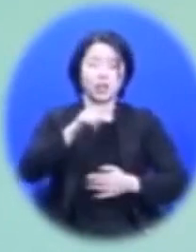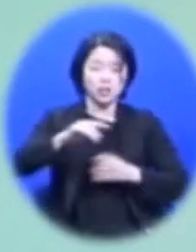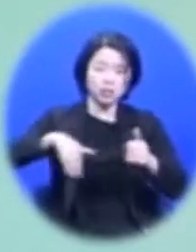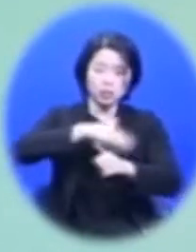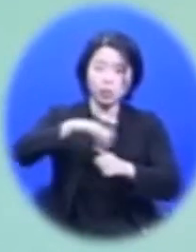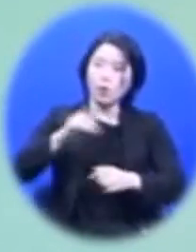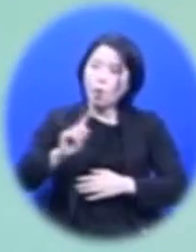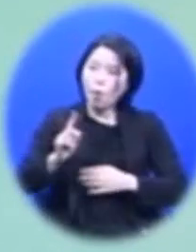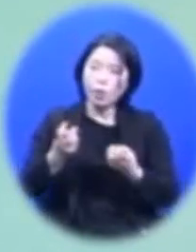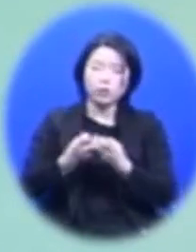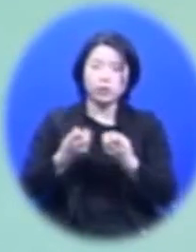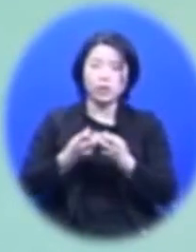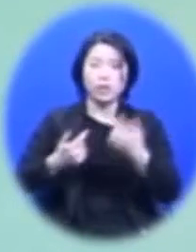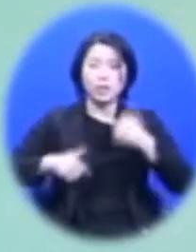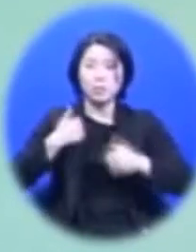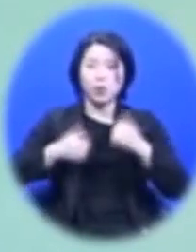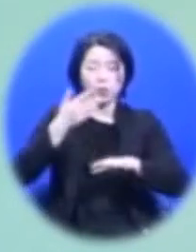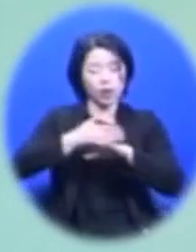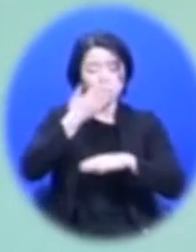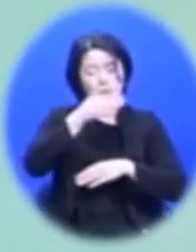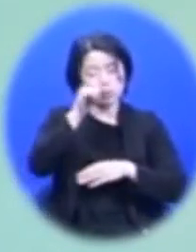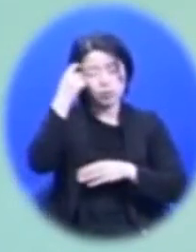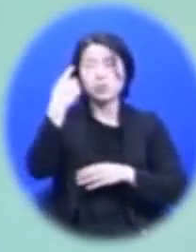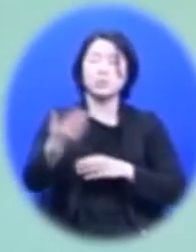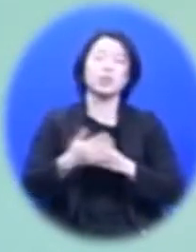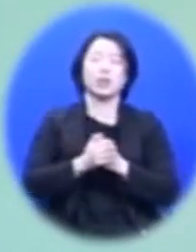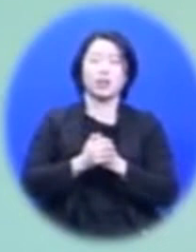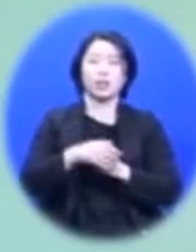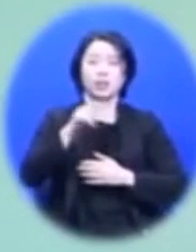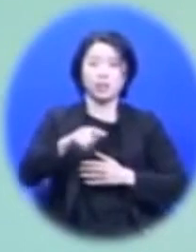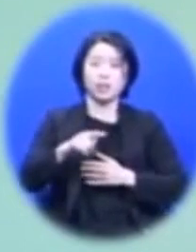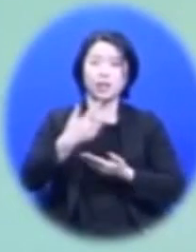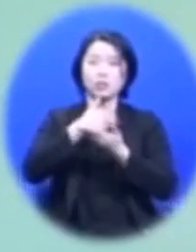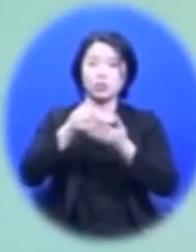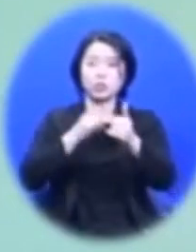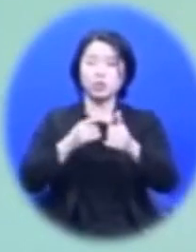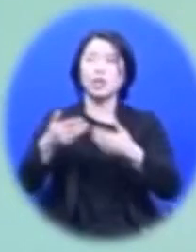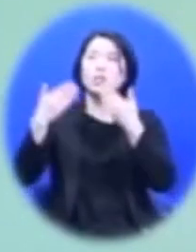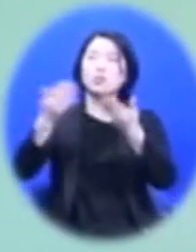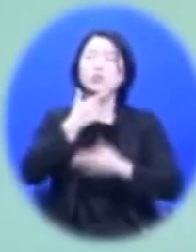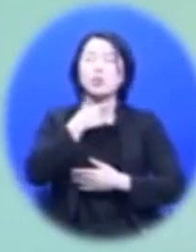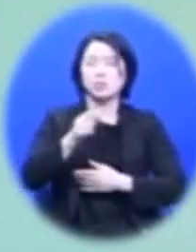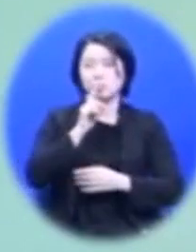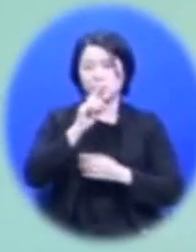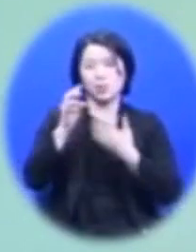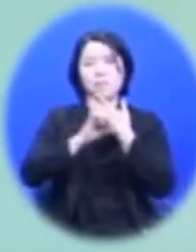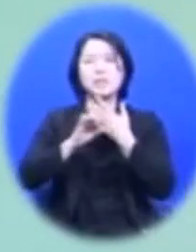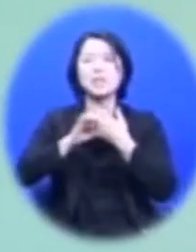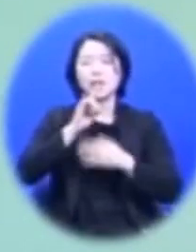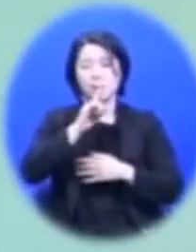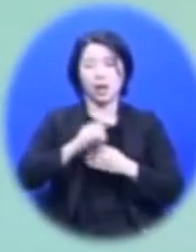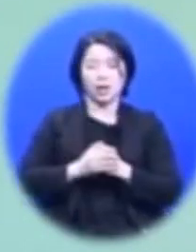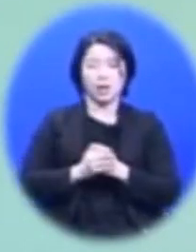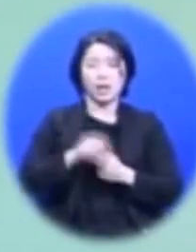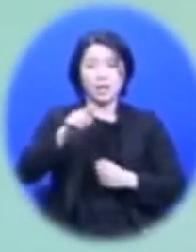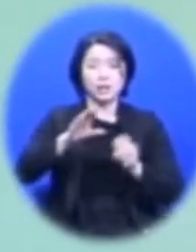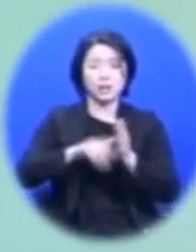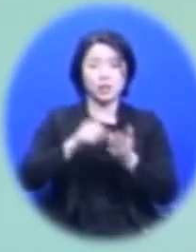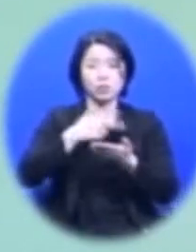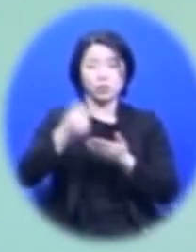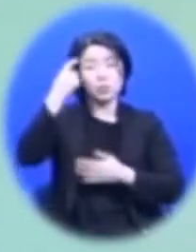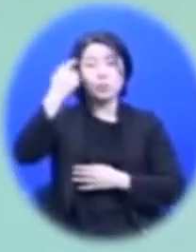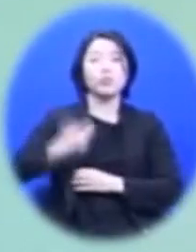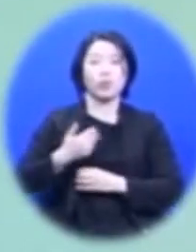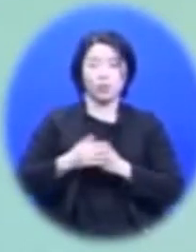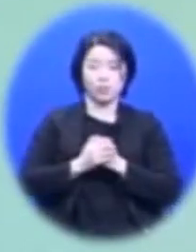어떻게 기뻐하고 감사할 수 있습니까? 그게 주님께 제가 드리고 싶은 이야기들. 그때 주님이 또